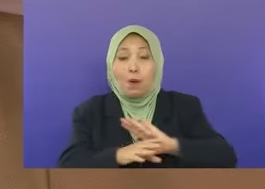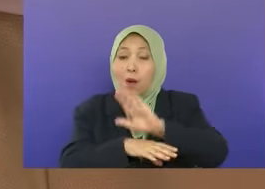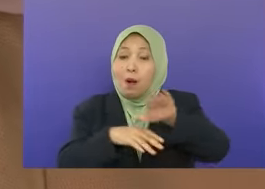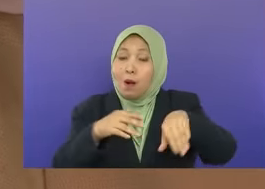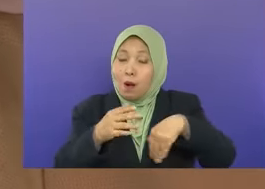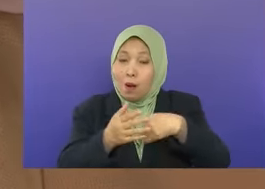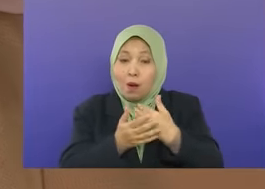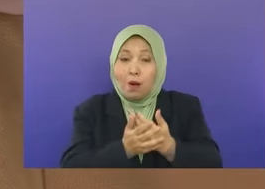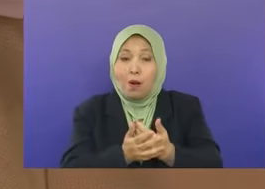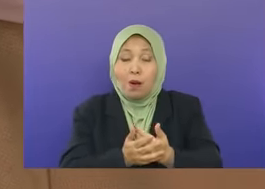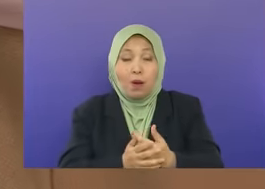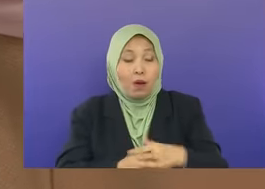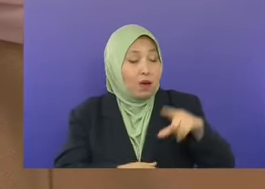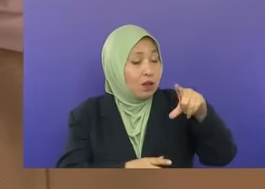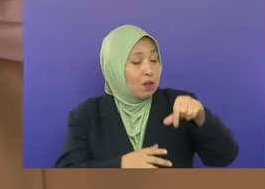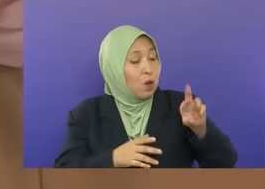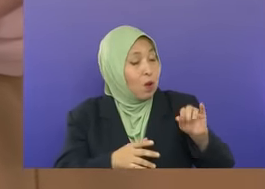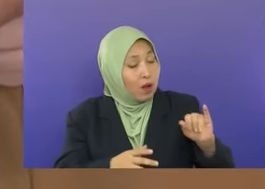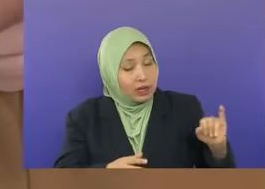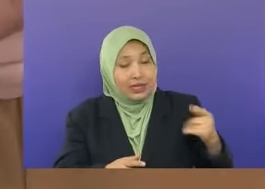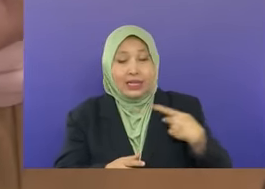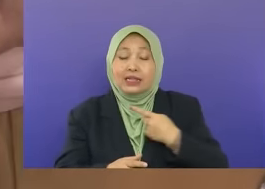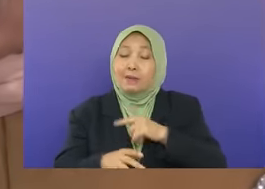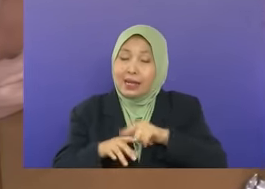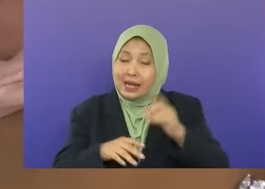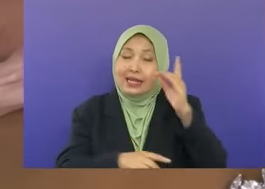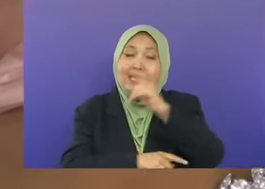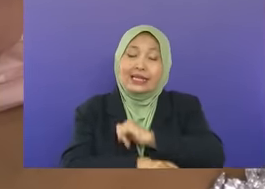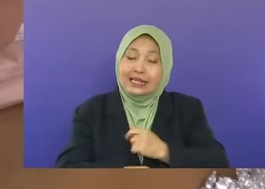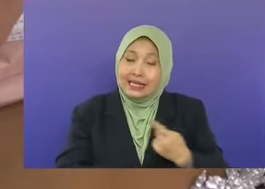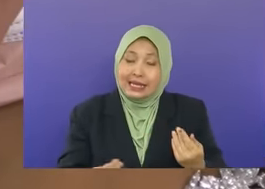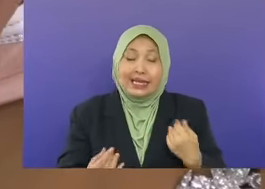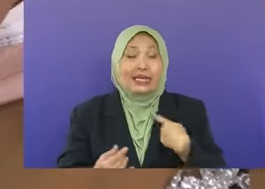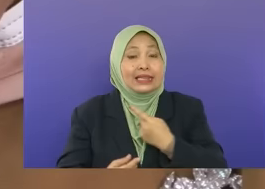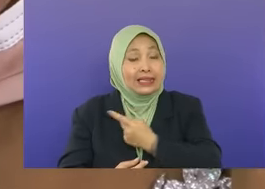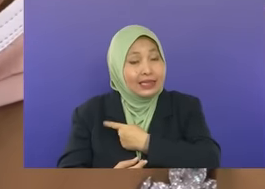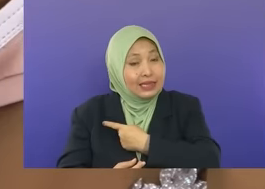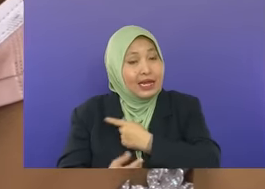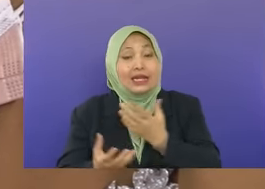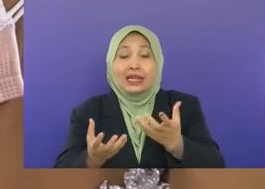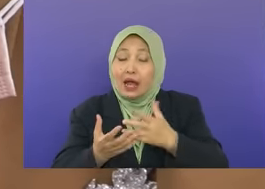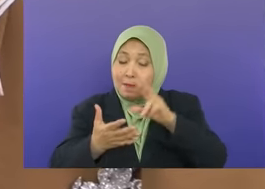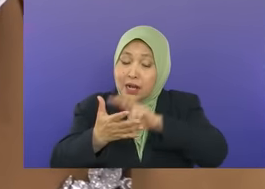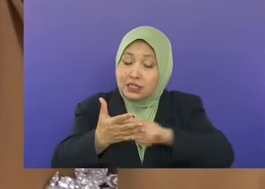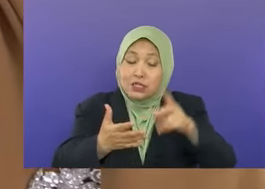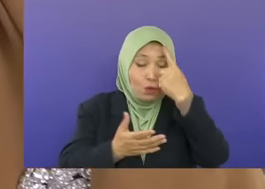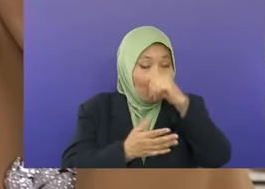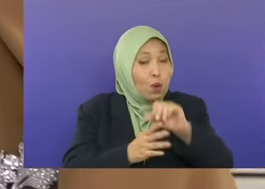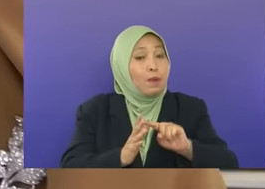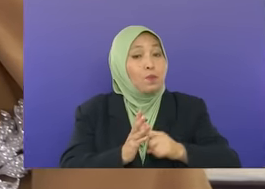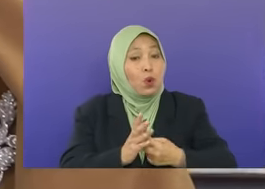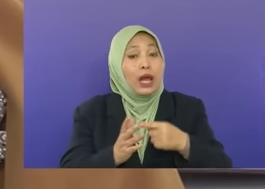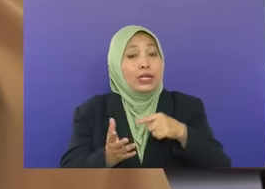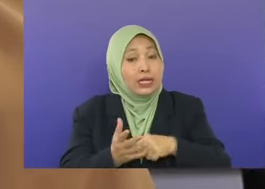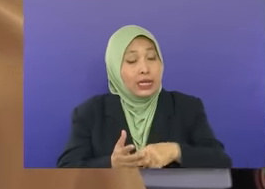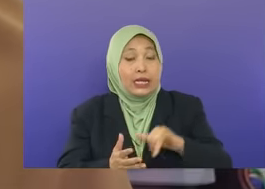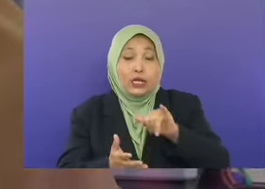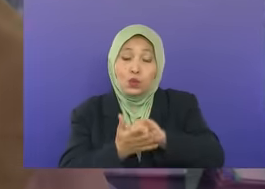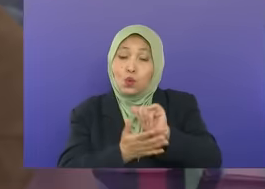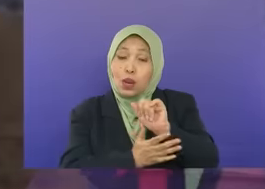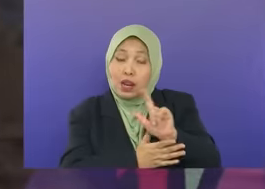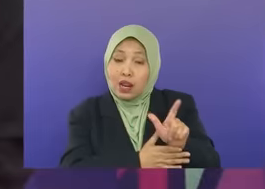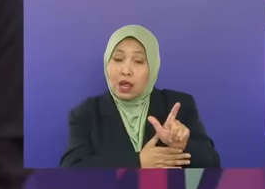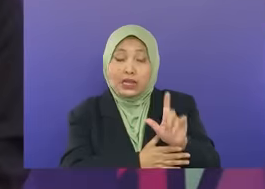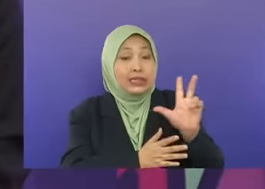apa namanya Qori kita bersama pada hari ini kita nak baca untuk permulaan ini yaitulah